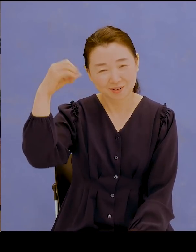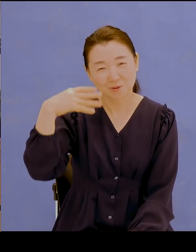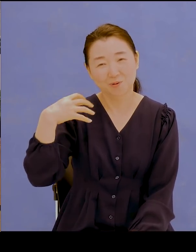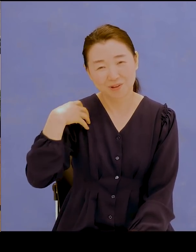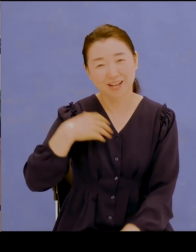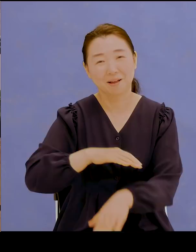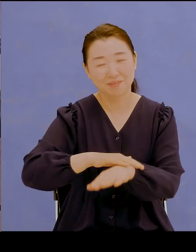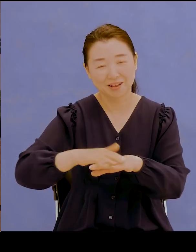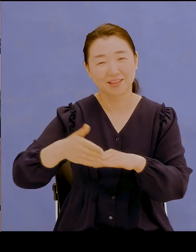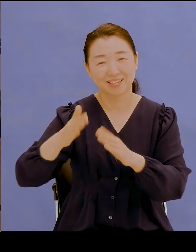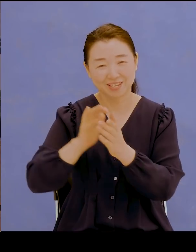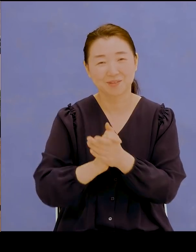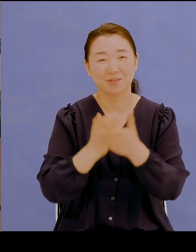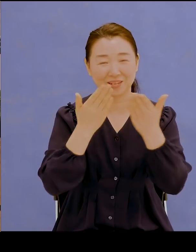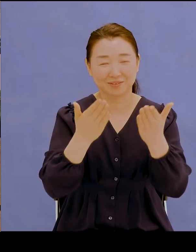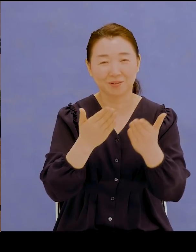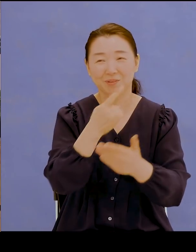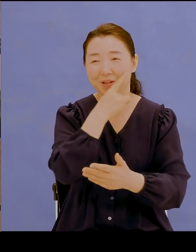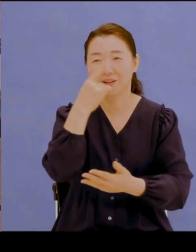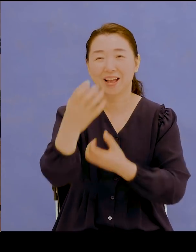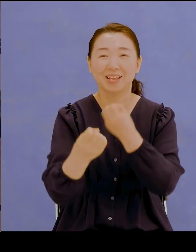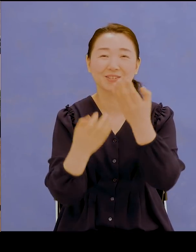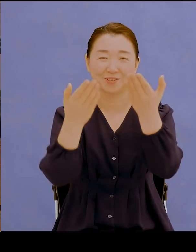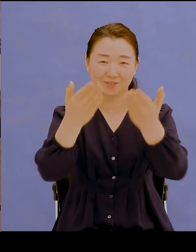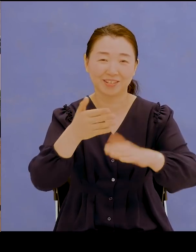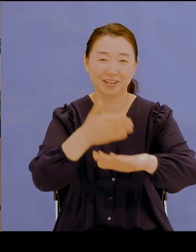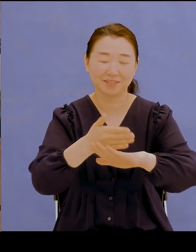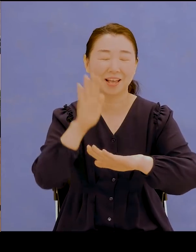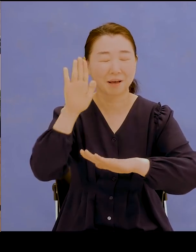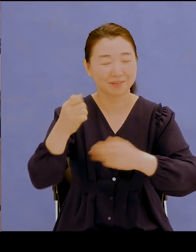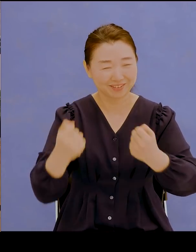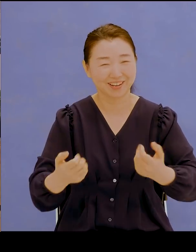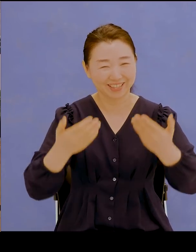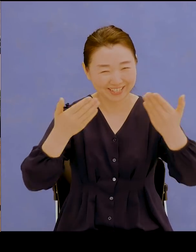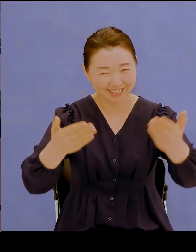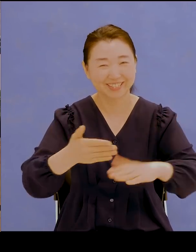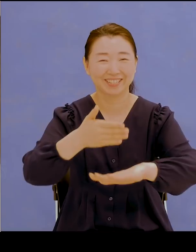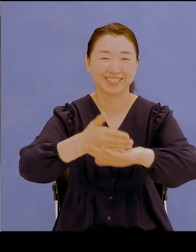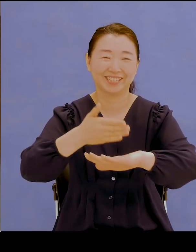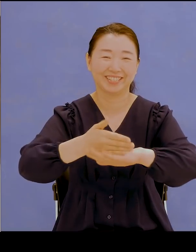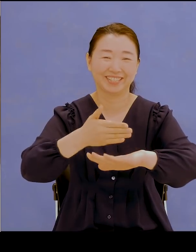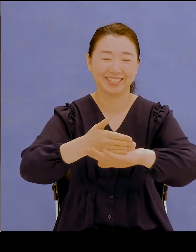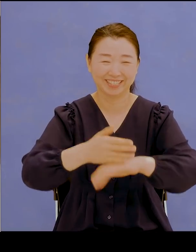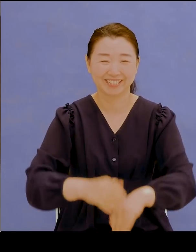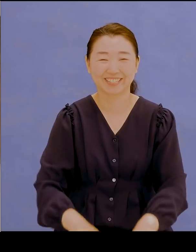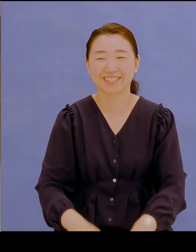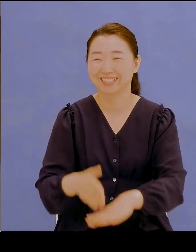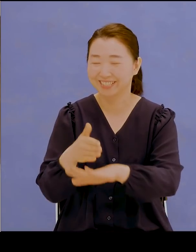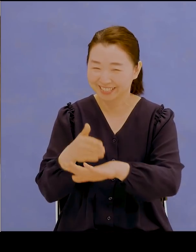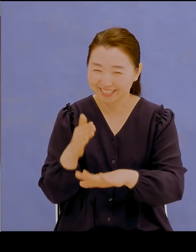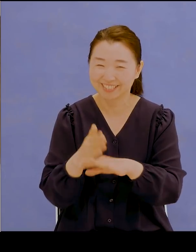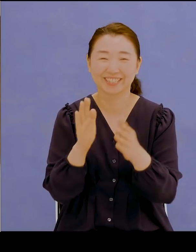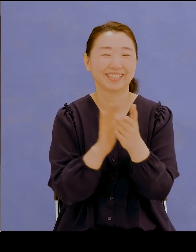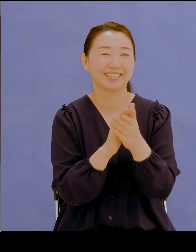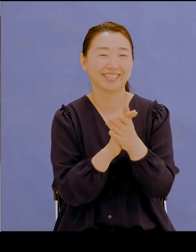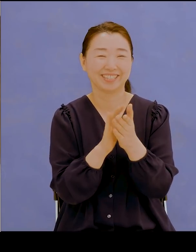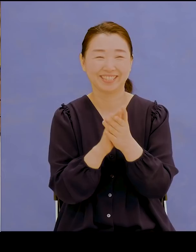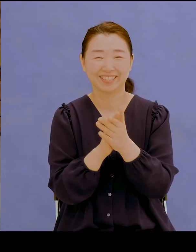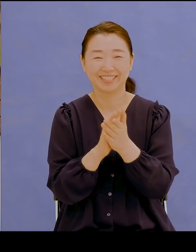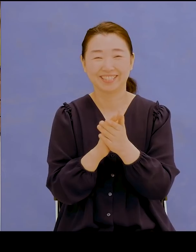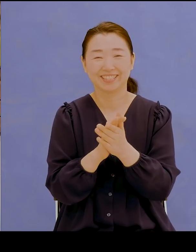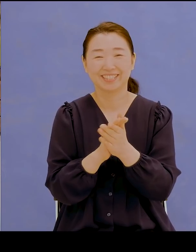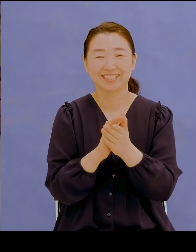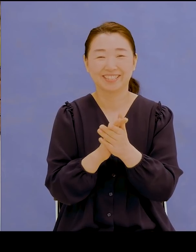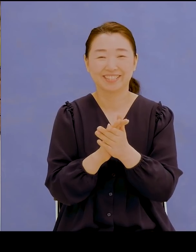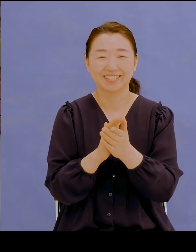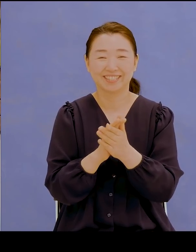저희도 기도하겠습니다. 네, 네. 오늘 귀한 간증 나눠주셔서 감사하고 네. 앞으로도 응원할게요. 네네. 네, 고맙습니다. 감사합니다. 감사합니다.